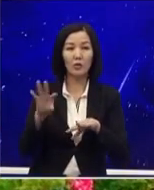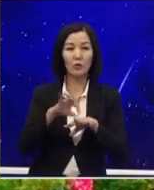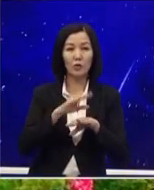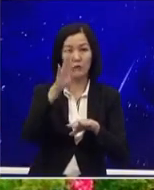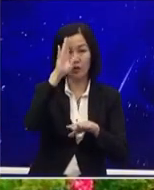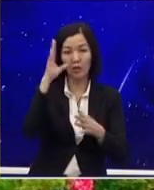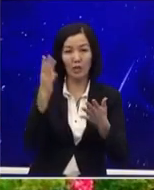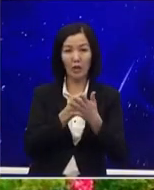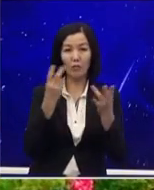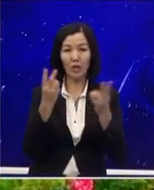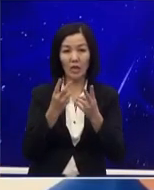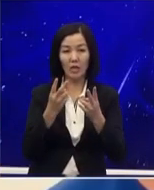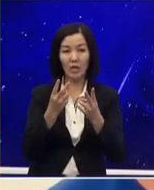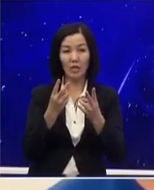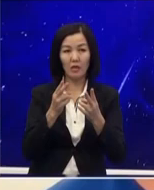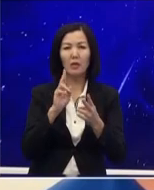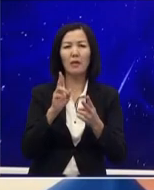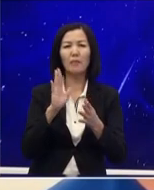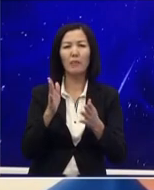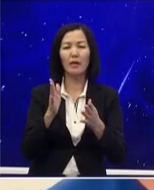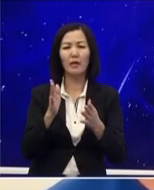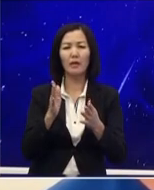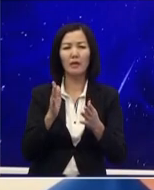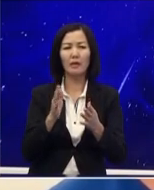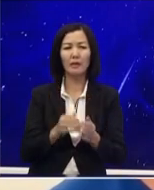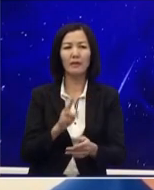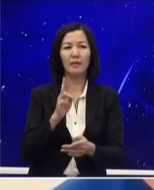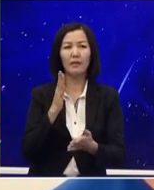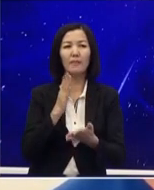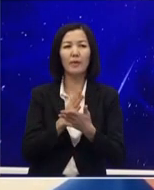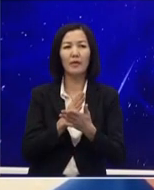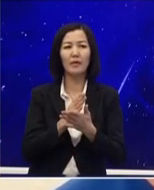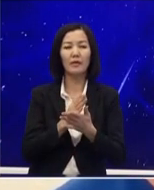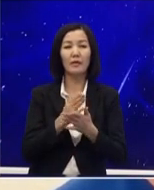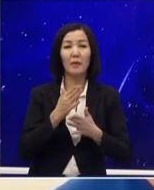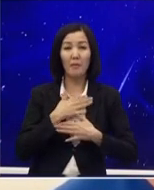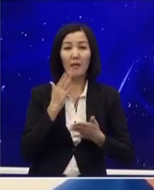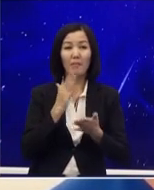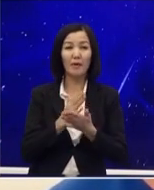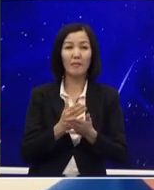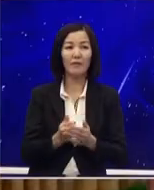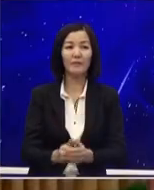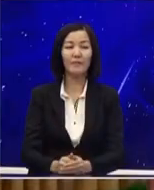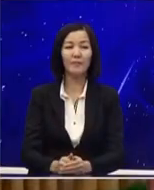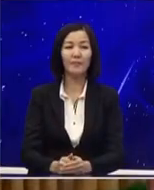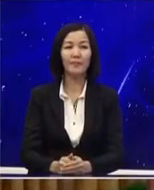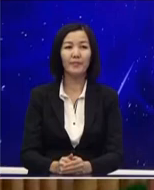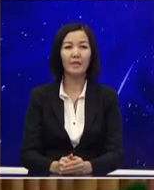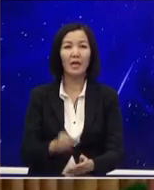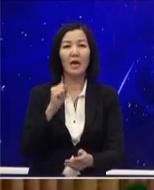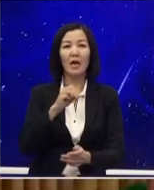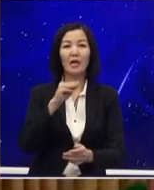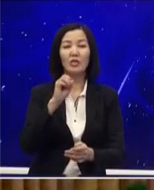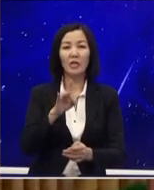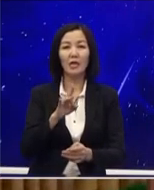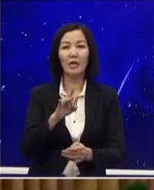керек. Ал кім бар? Кім бар? Мен бармын, Ажар! Ажар әлі